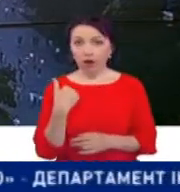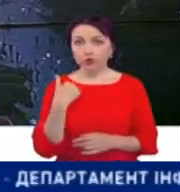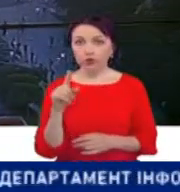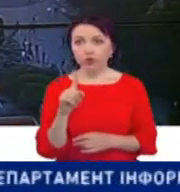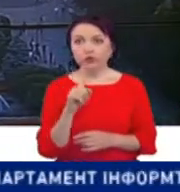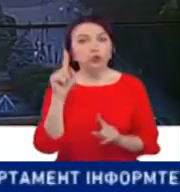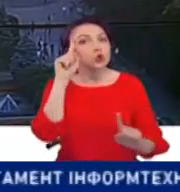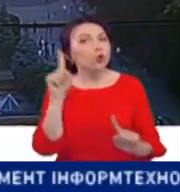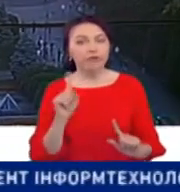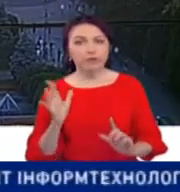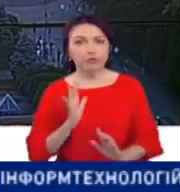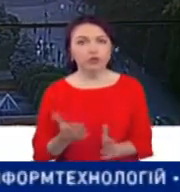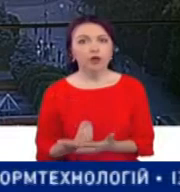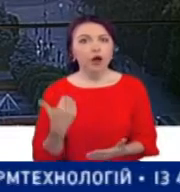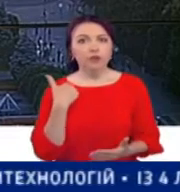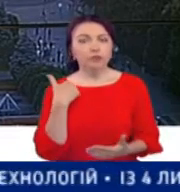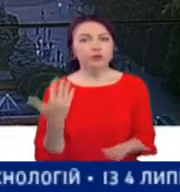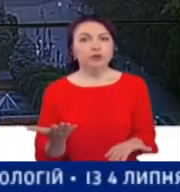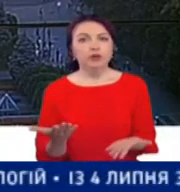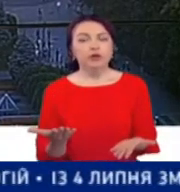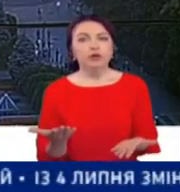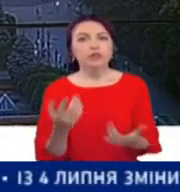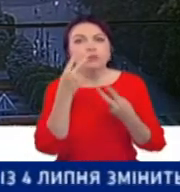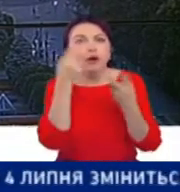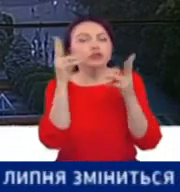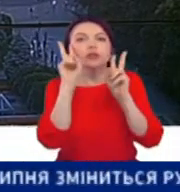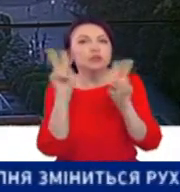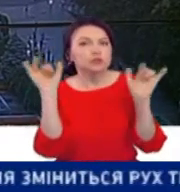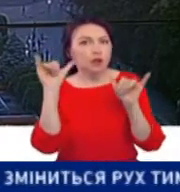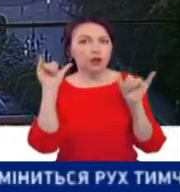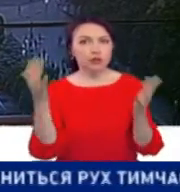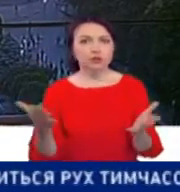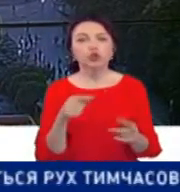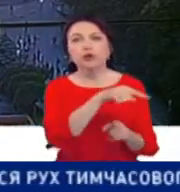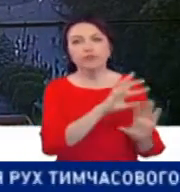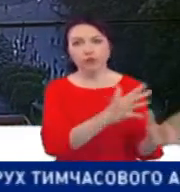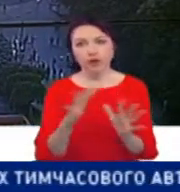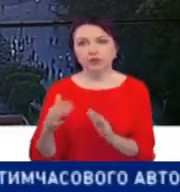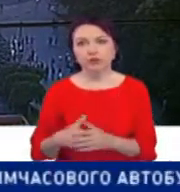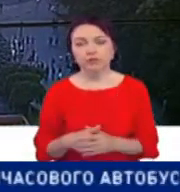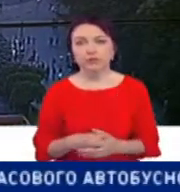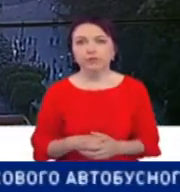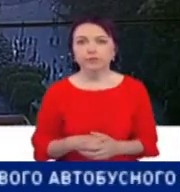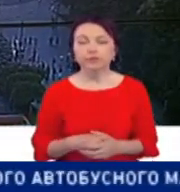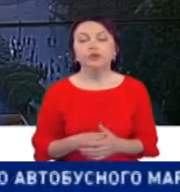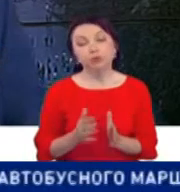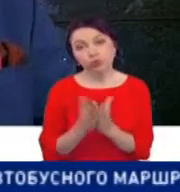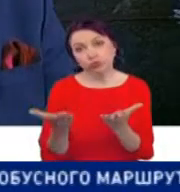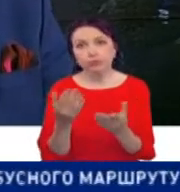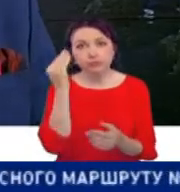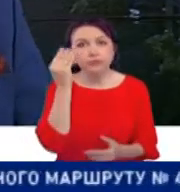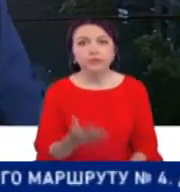приїхали і були шоковані, ніби от не бачили і не знали, що там відбувається або не відбувається. Прошу ваш